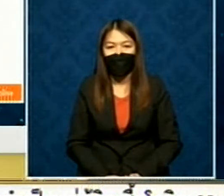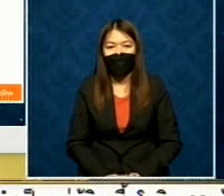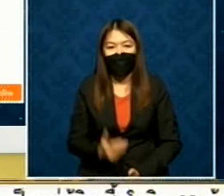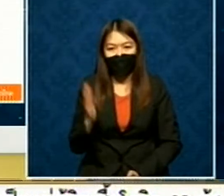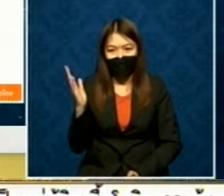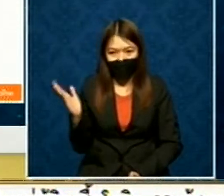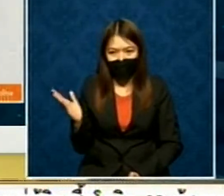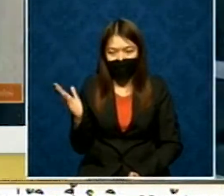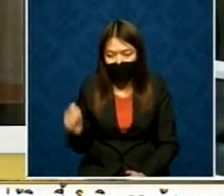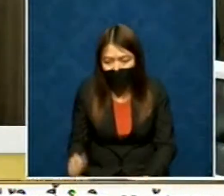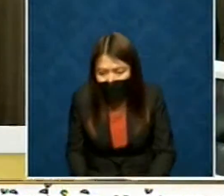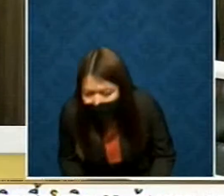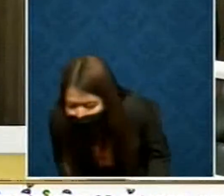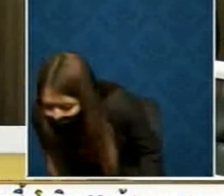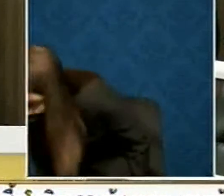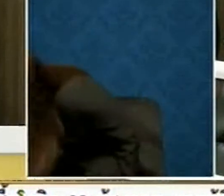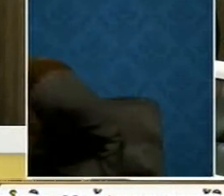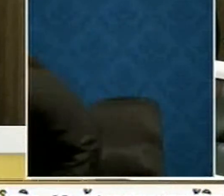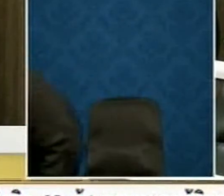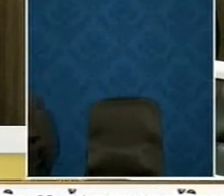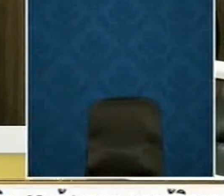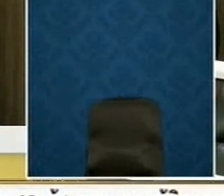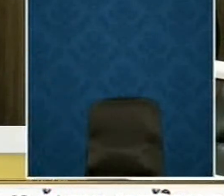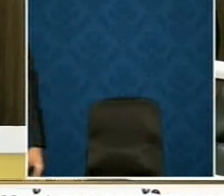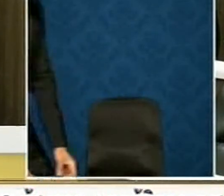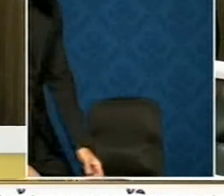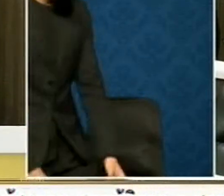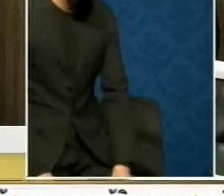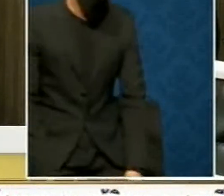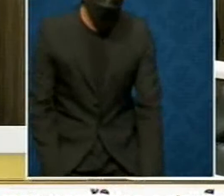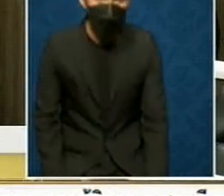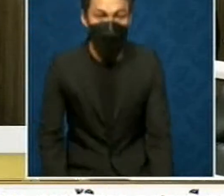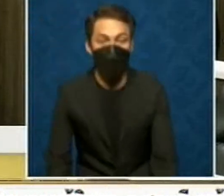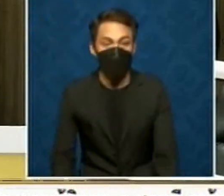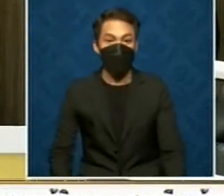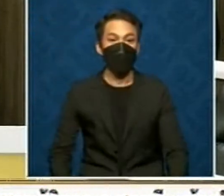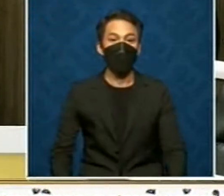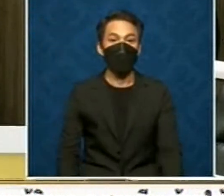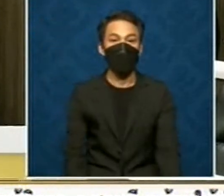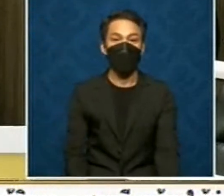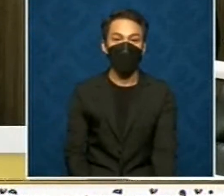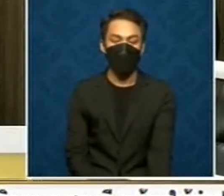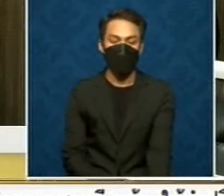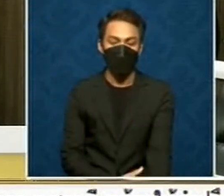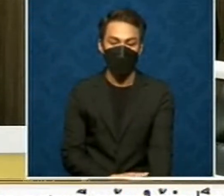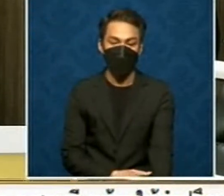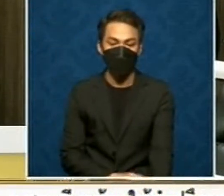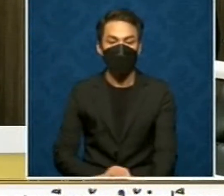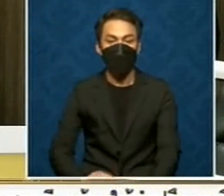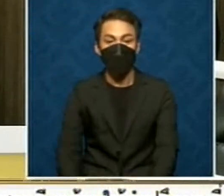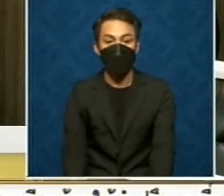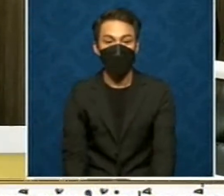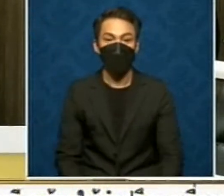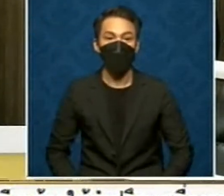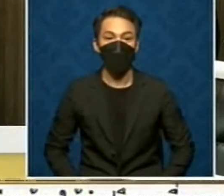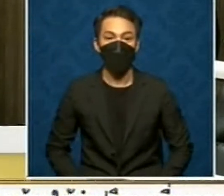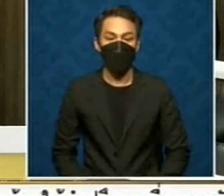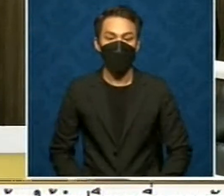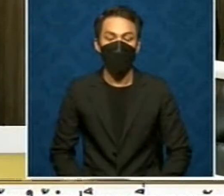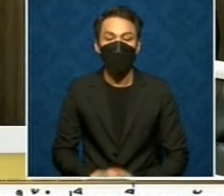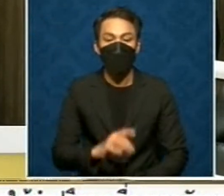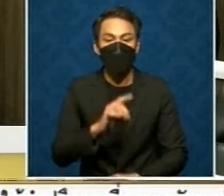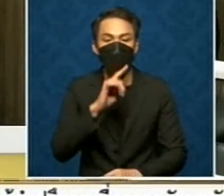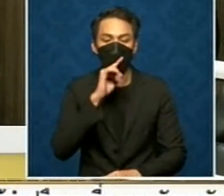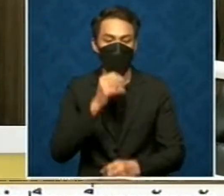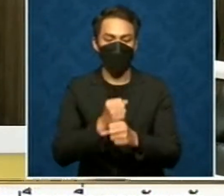ตลงเลยครับ ถ้าเราไมทำอะไรสักอย่างกบสถานการณนี้ ยงปล่อยให้รัฐบาลและกรมประสษษาทที่เป็ดนแดนสนทยา